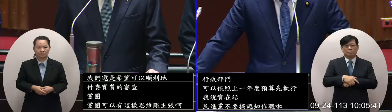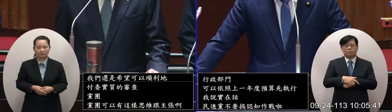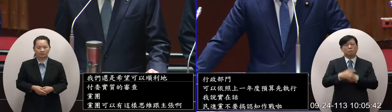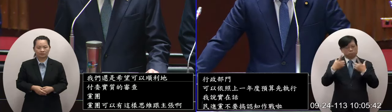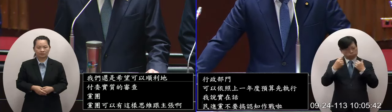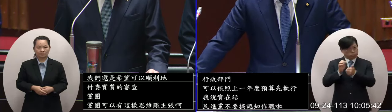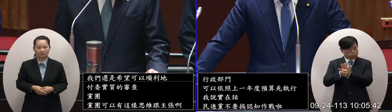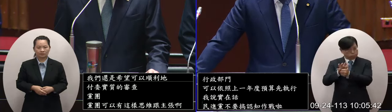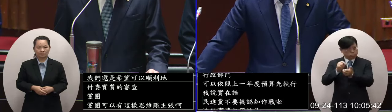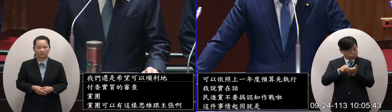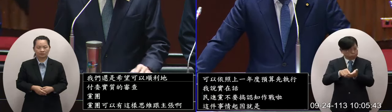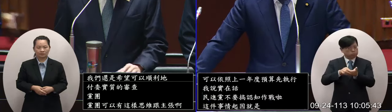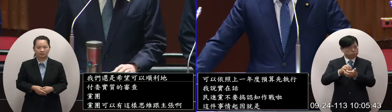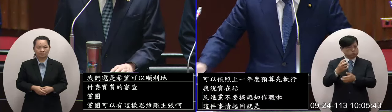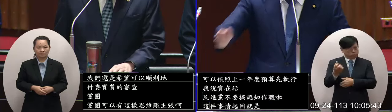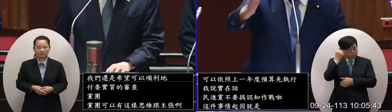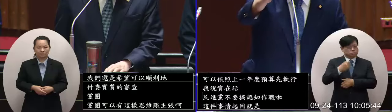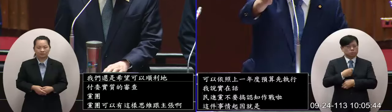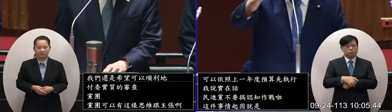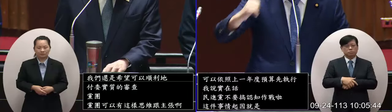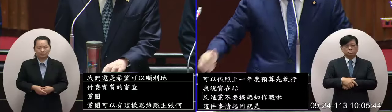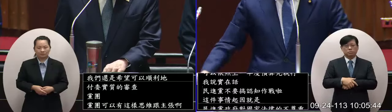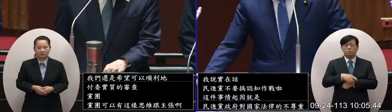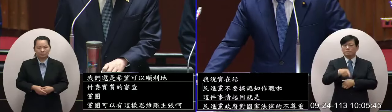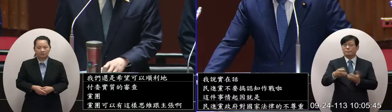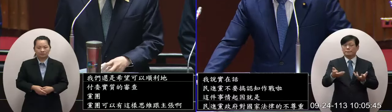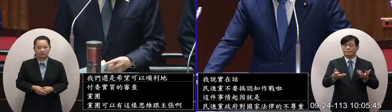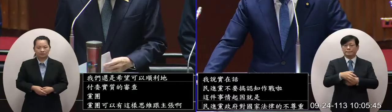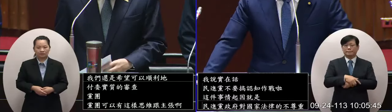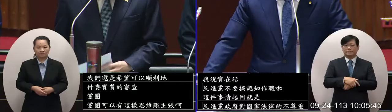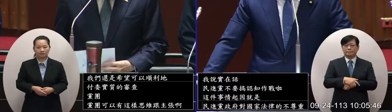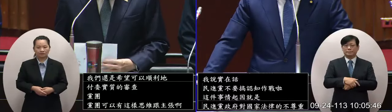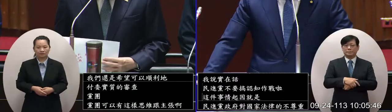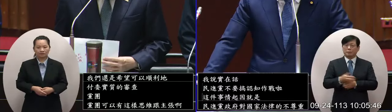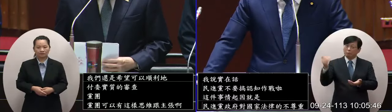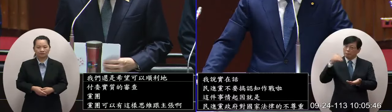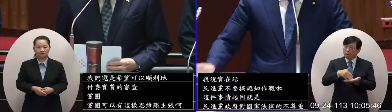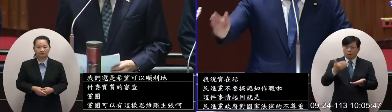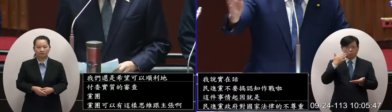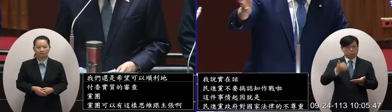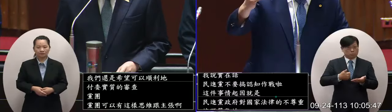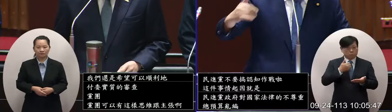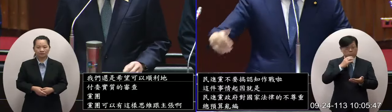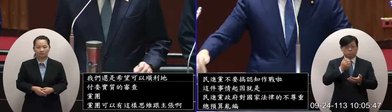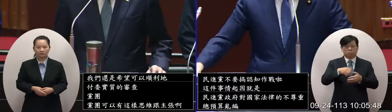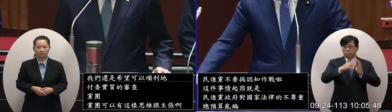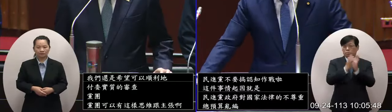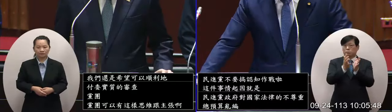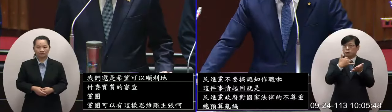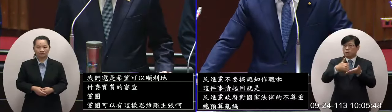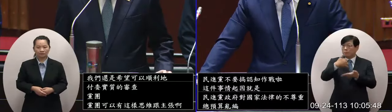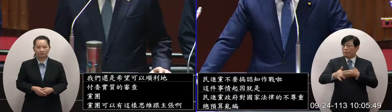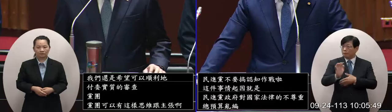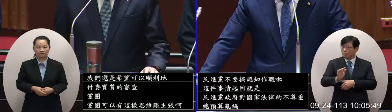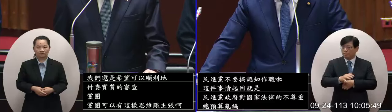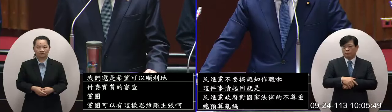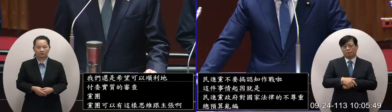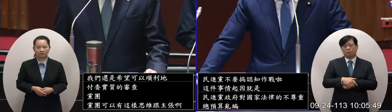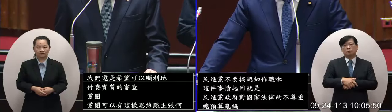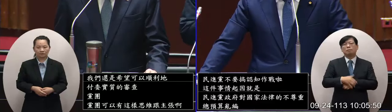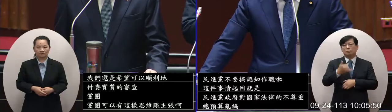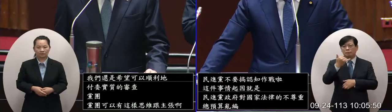必须为原住民伸张啊。所以这个事情搞了半天，如果真的要让总预算不要退，对不对？